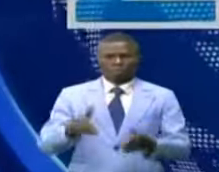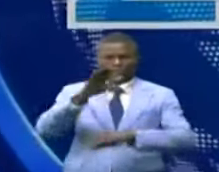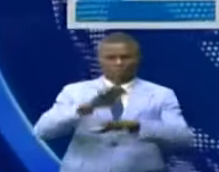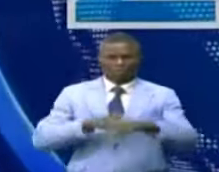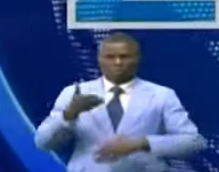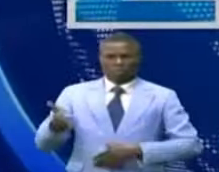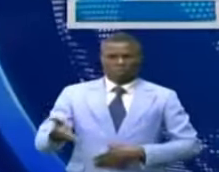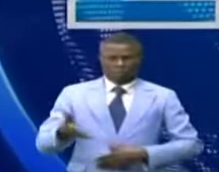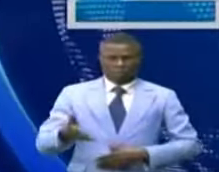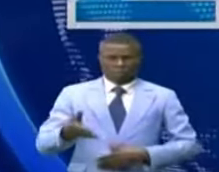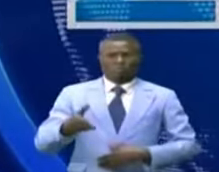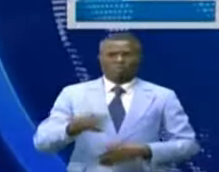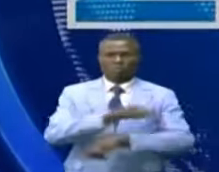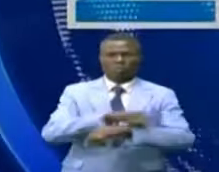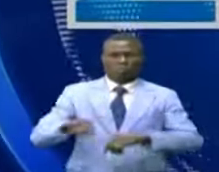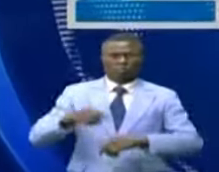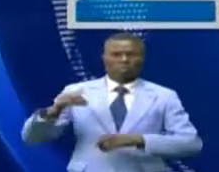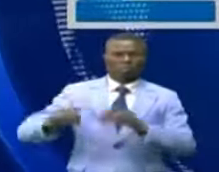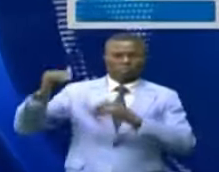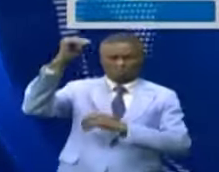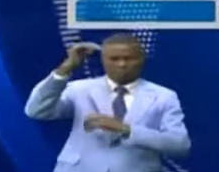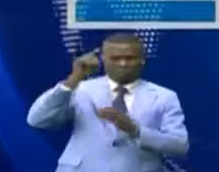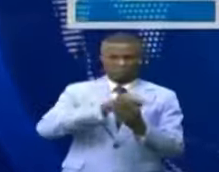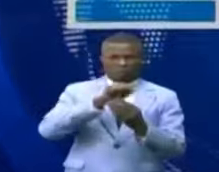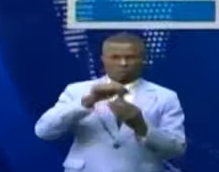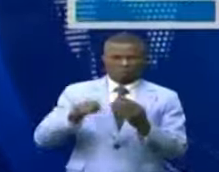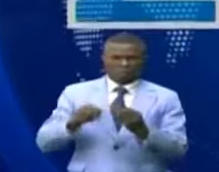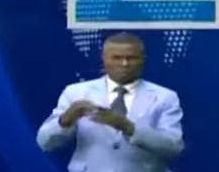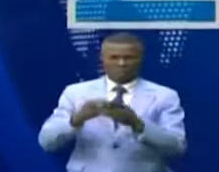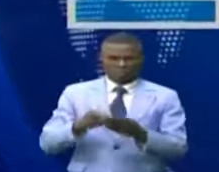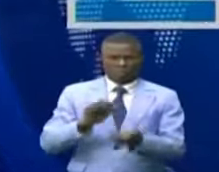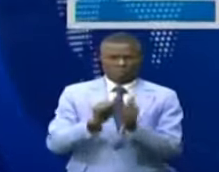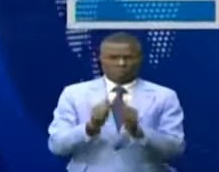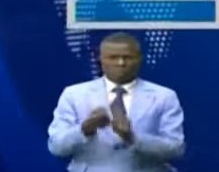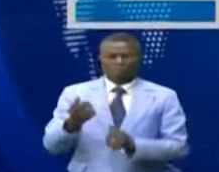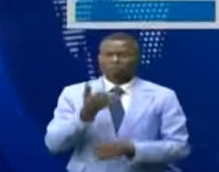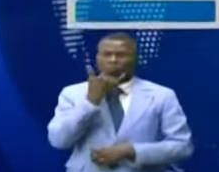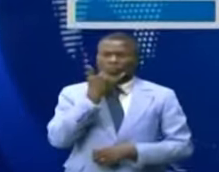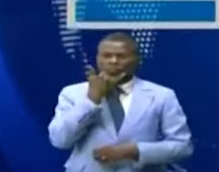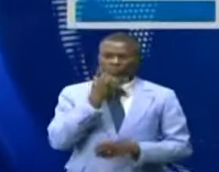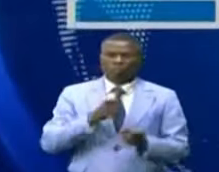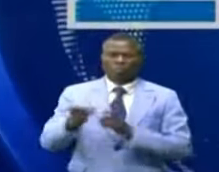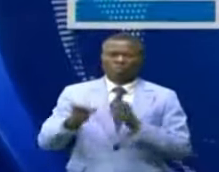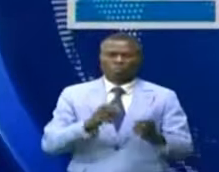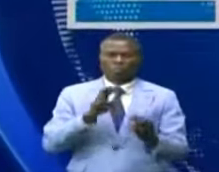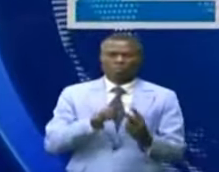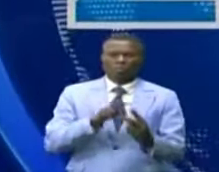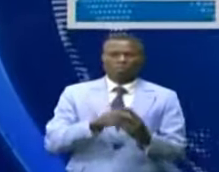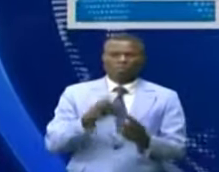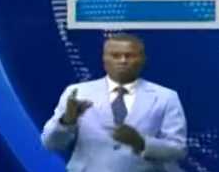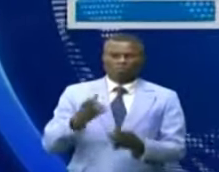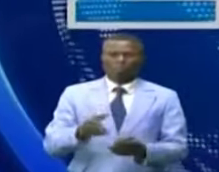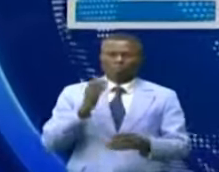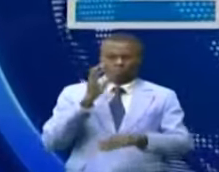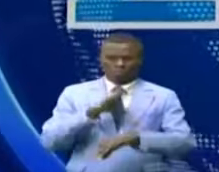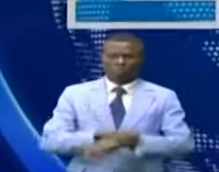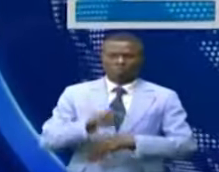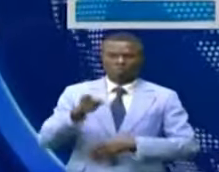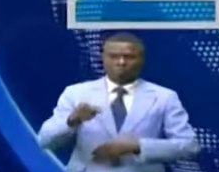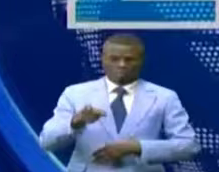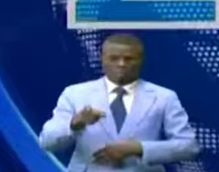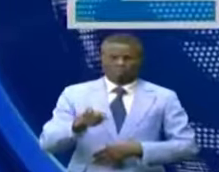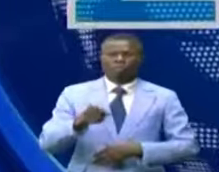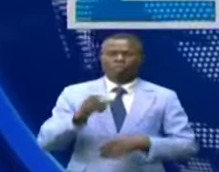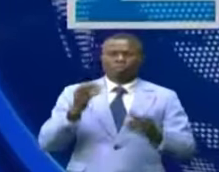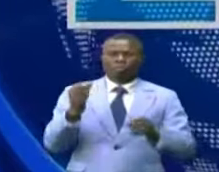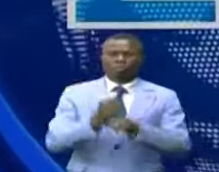lancée par cette institution supérieure de contrôle pour des présumées fautes des gestions qui lui seraient reprochées pendant son mandat